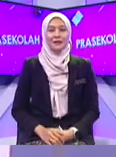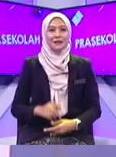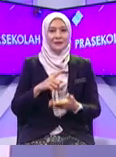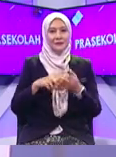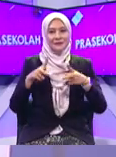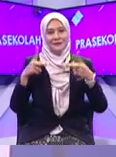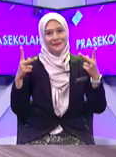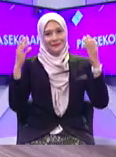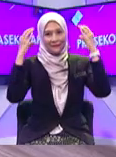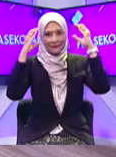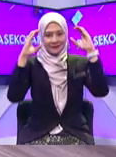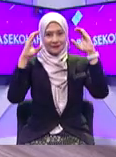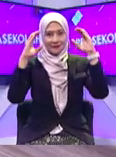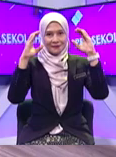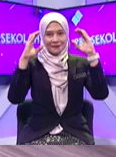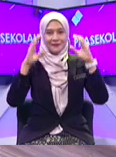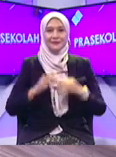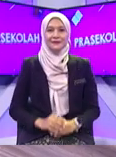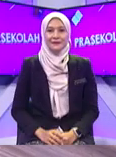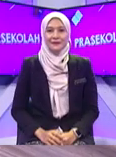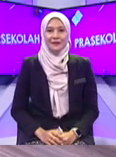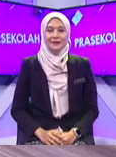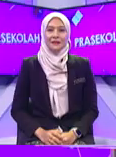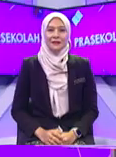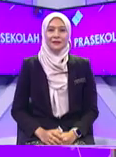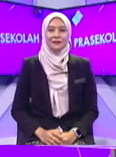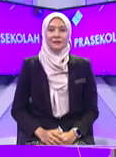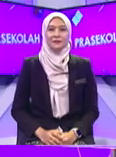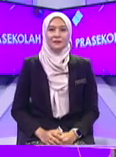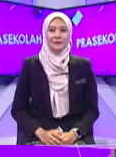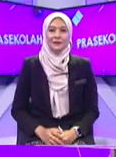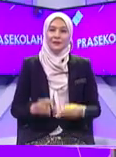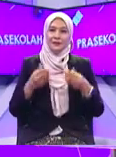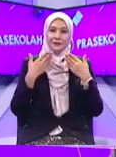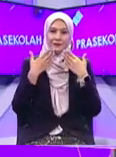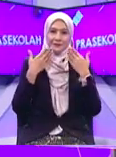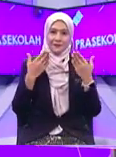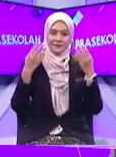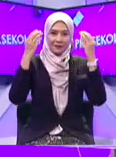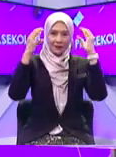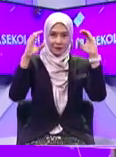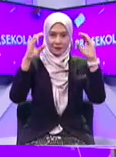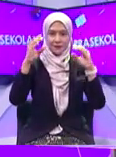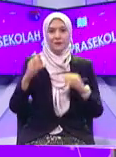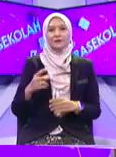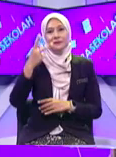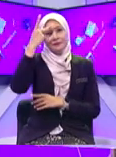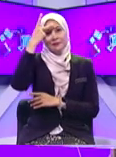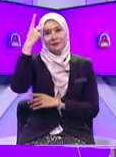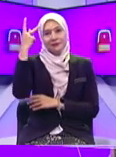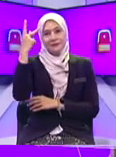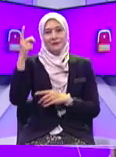kabar Terima kasih kepada cewekku Yasmin yang sudi bersama dengan kita hari ini dan kita juga